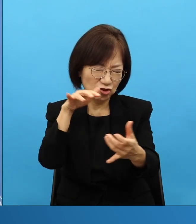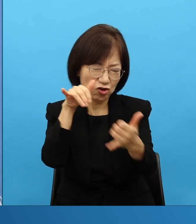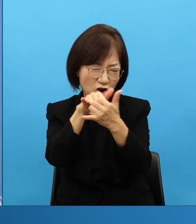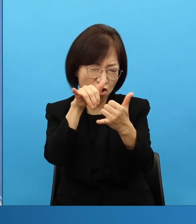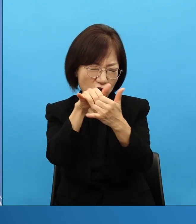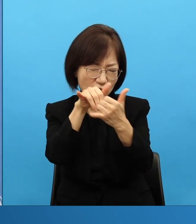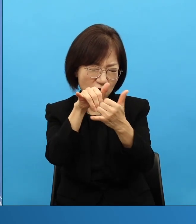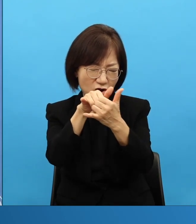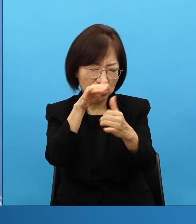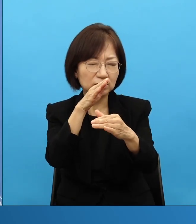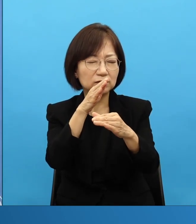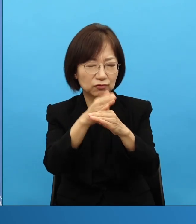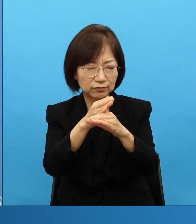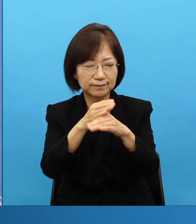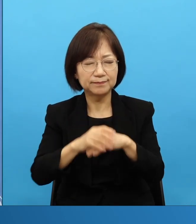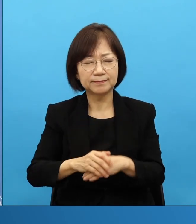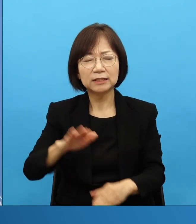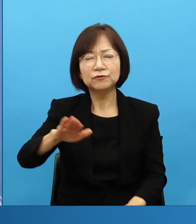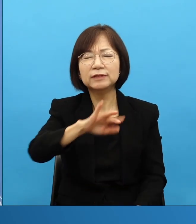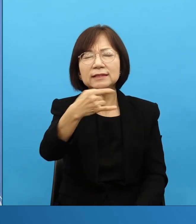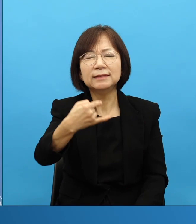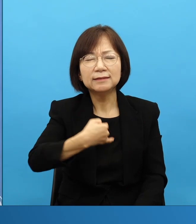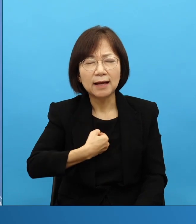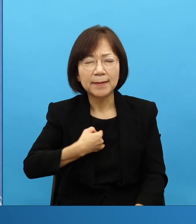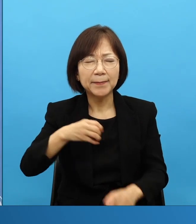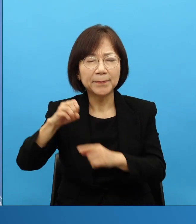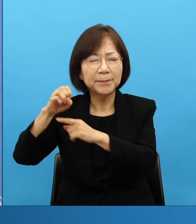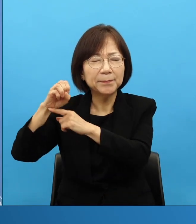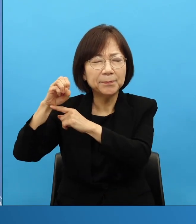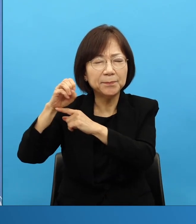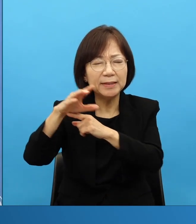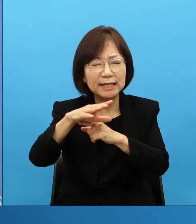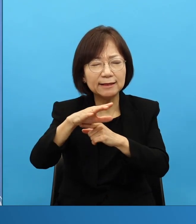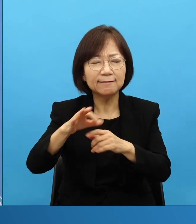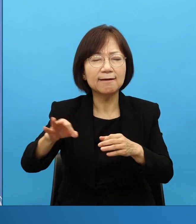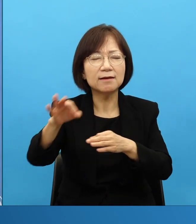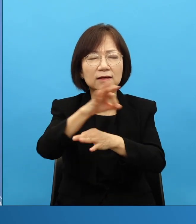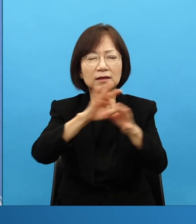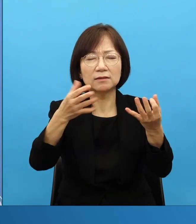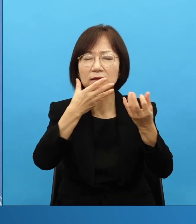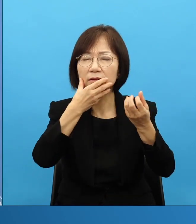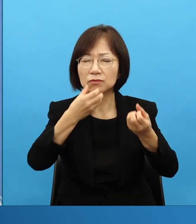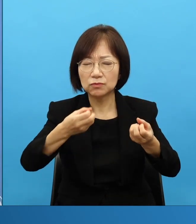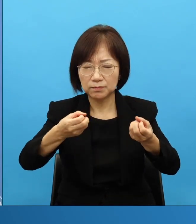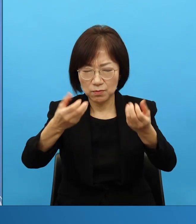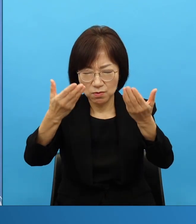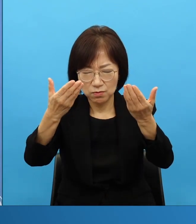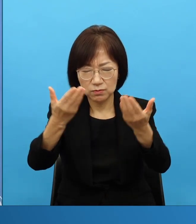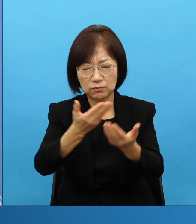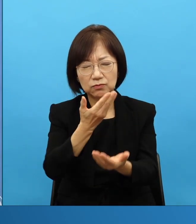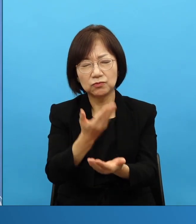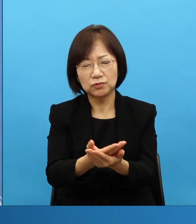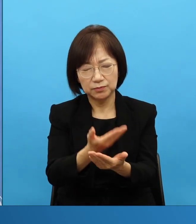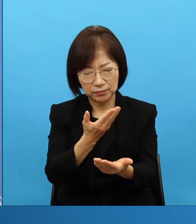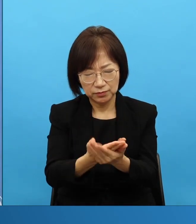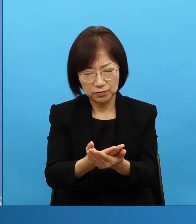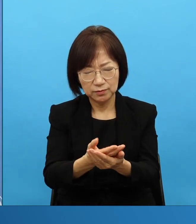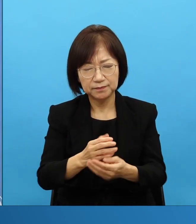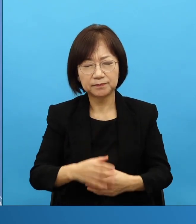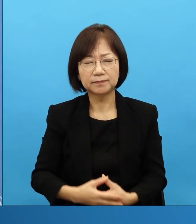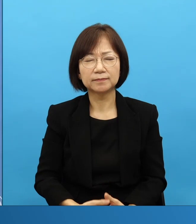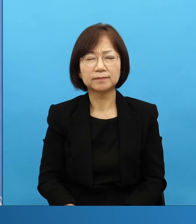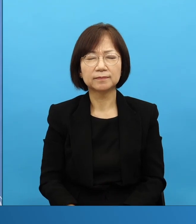economy. 우리에게 빛의 경제를 회복시켜 주옵소서. May you restore to us the economy of light.